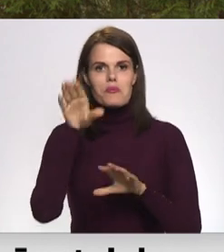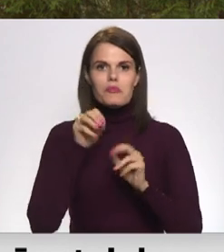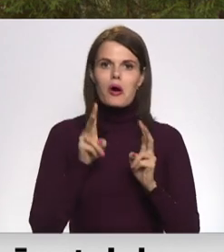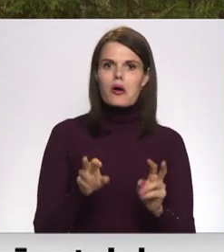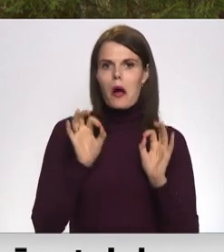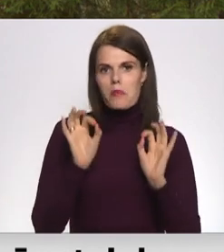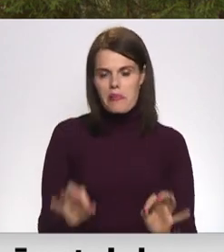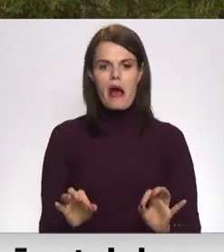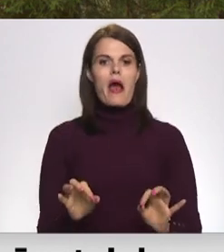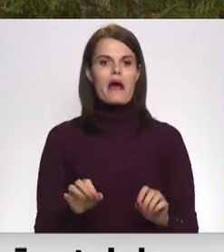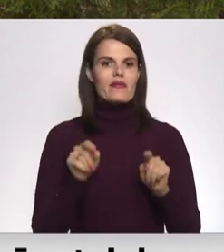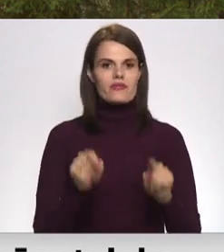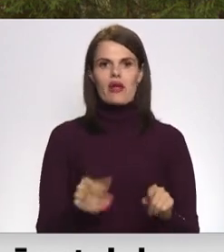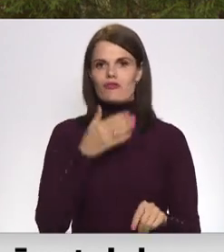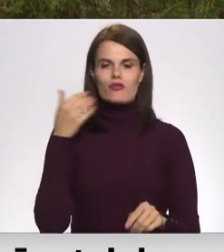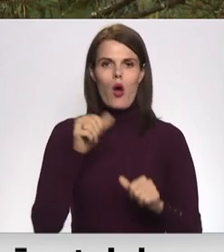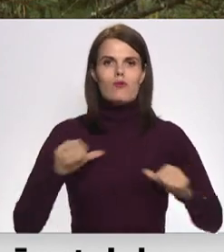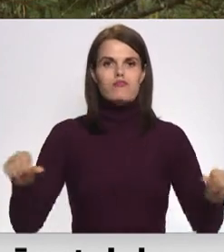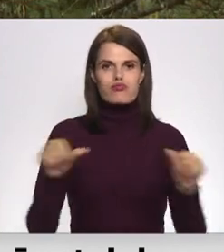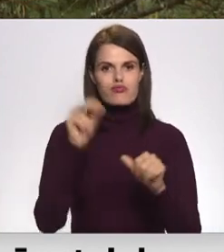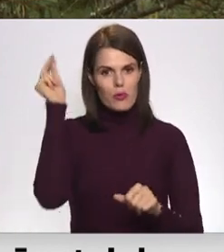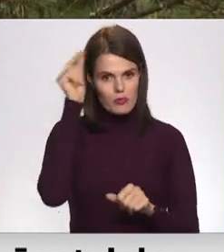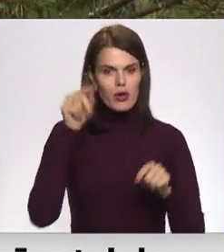visu reālajā vidē, tās nav poligona mācības.